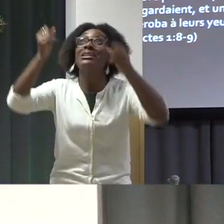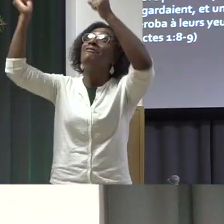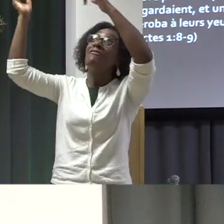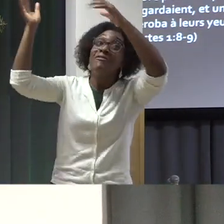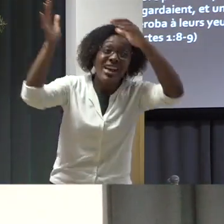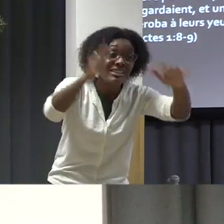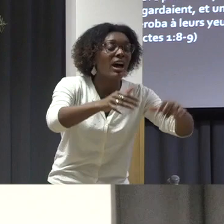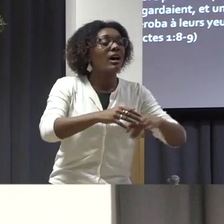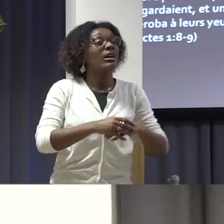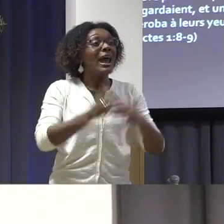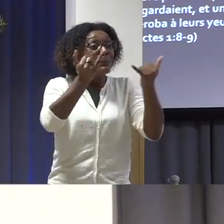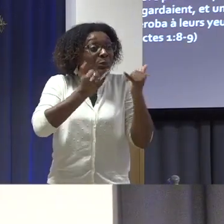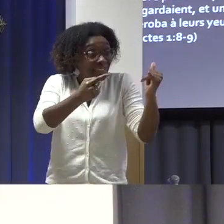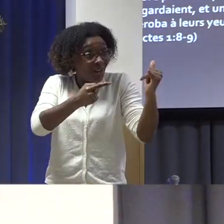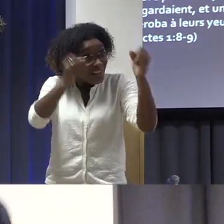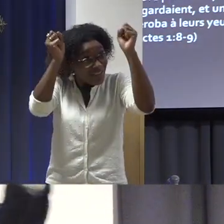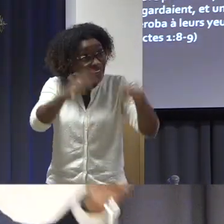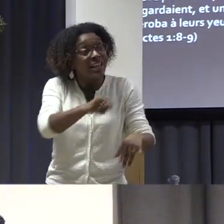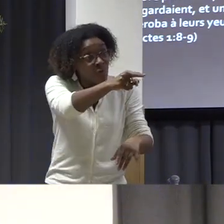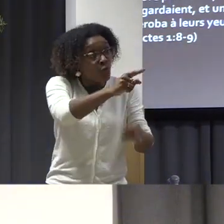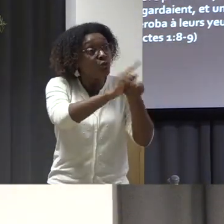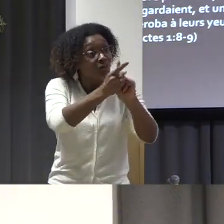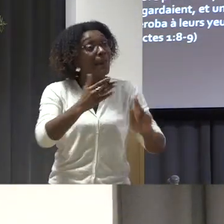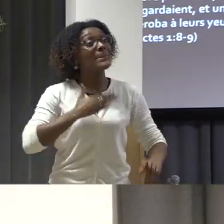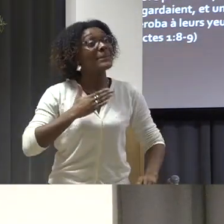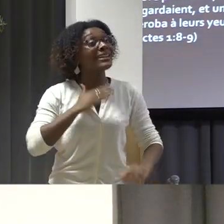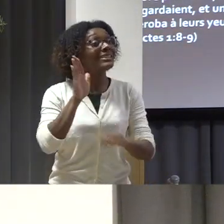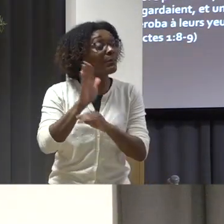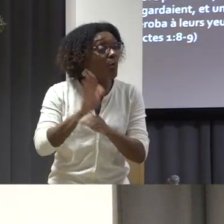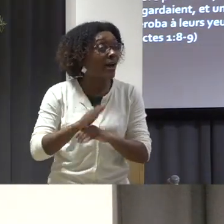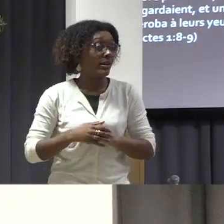conséquence de cette puissance c'est que vous serez mes témoins